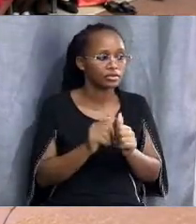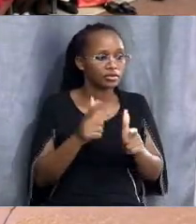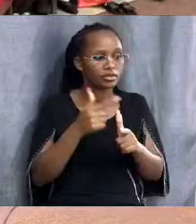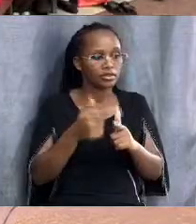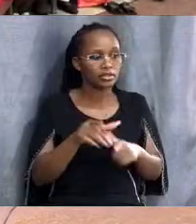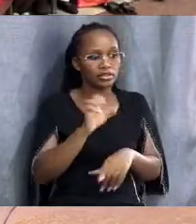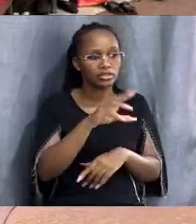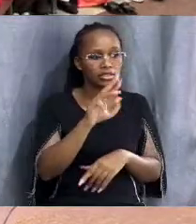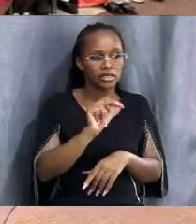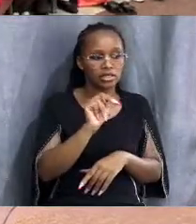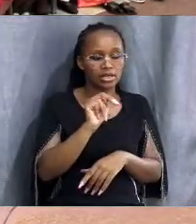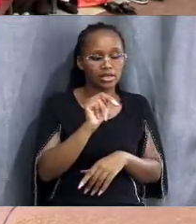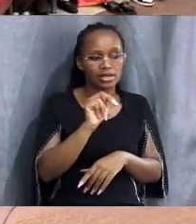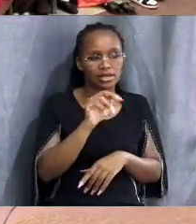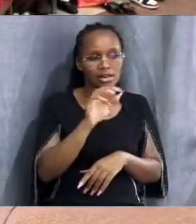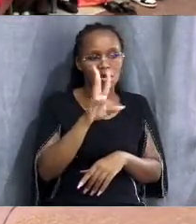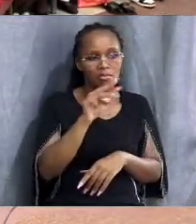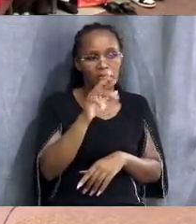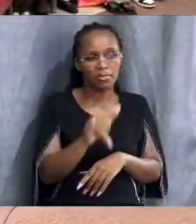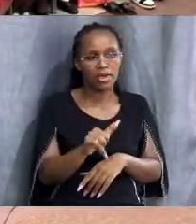pia St. Mary's School.